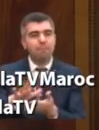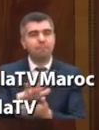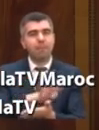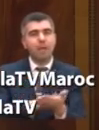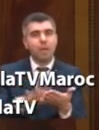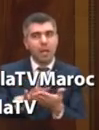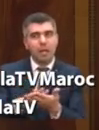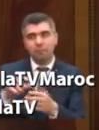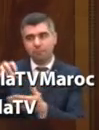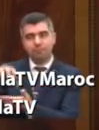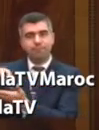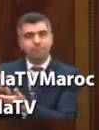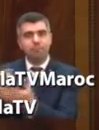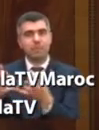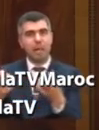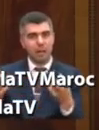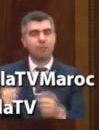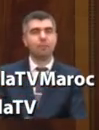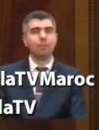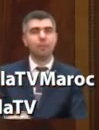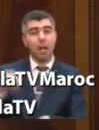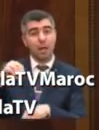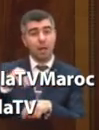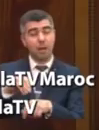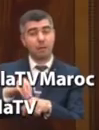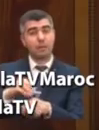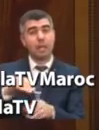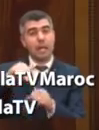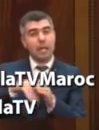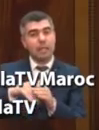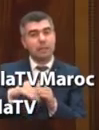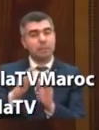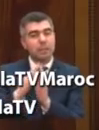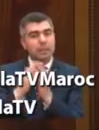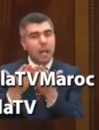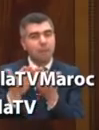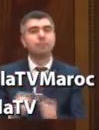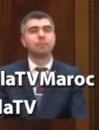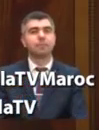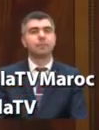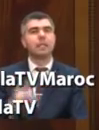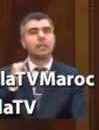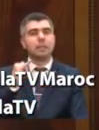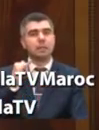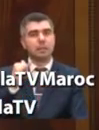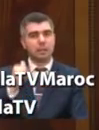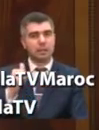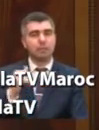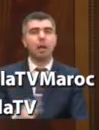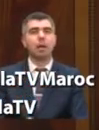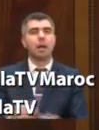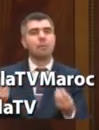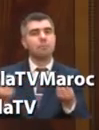القائمة. كما تعرب المجموعة النيابية ومن خلال حزب تقدم الشراكية عن استعدادها التام